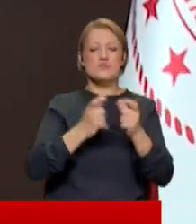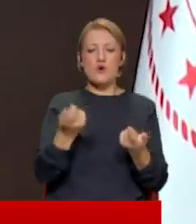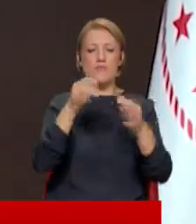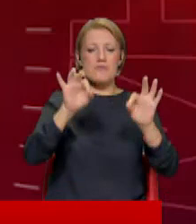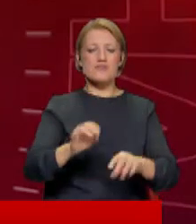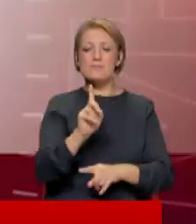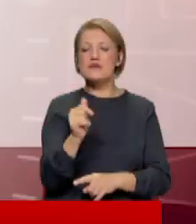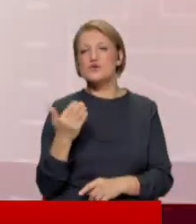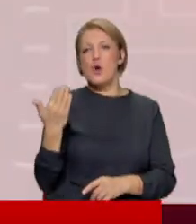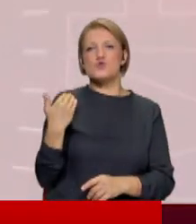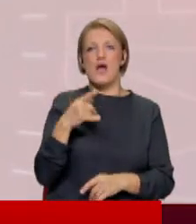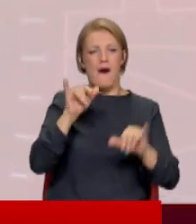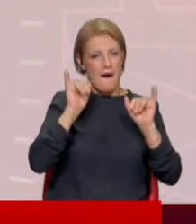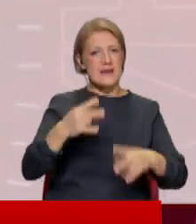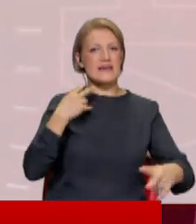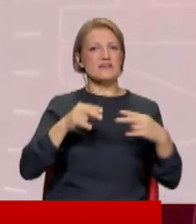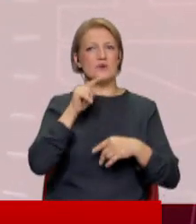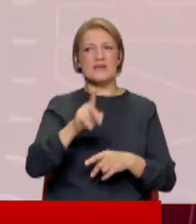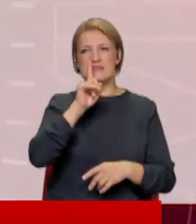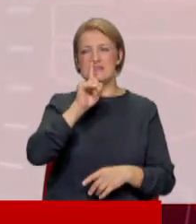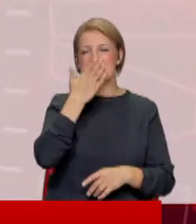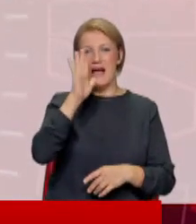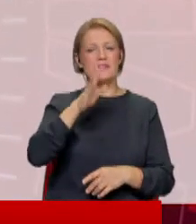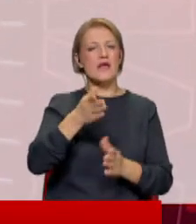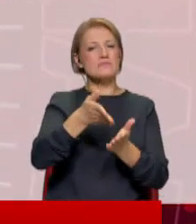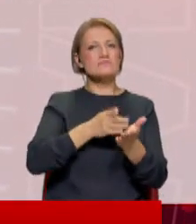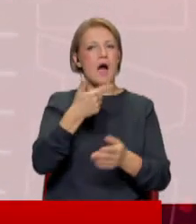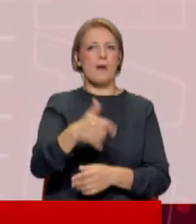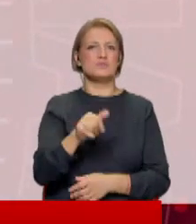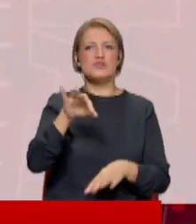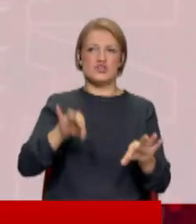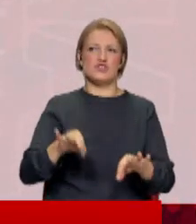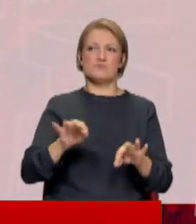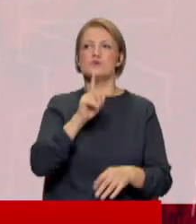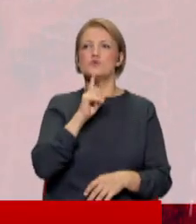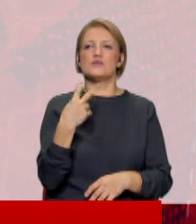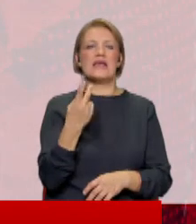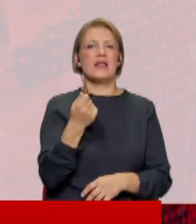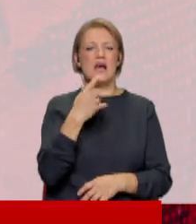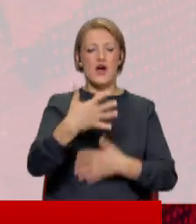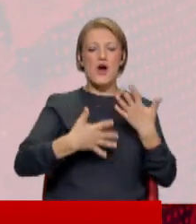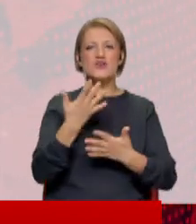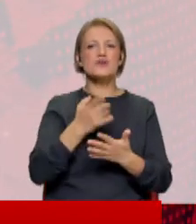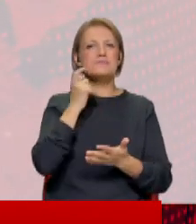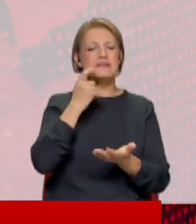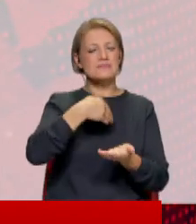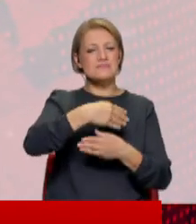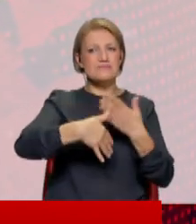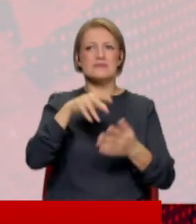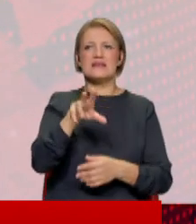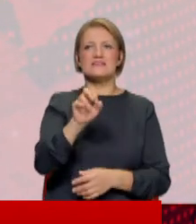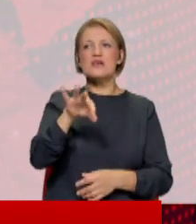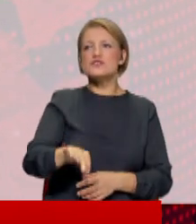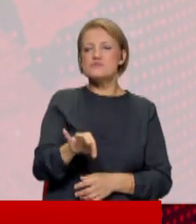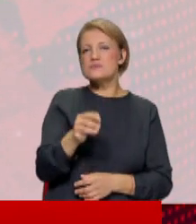göreve başlamadan bir gün önce aynı restoranda sade kumpir 60 liraydı şimdi 102 lira karışık kumpir 80 liraydı